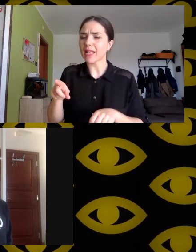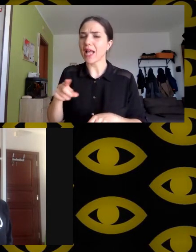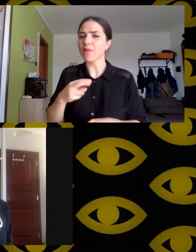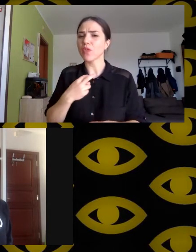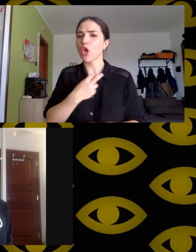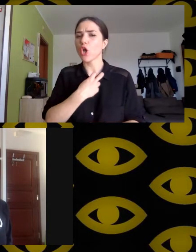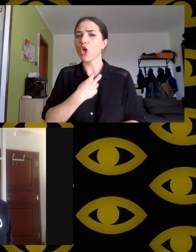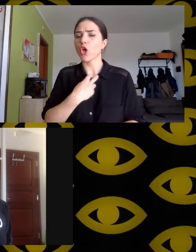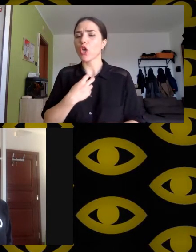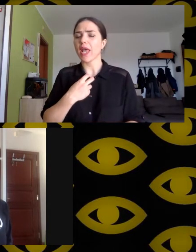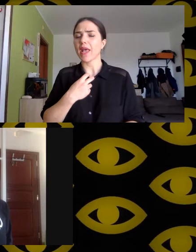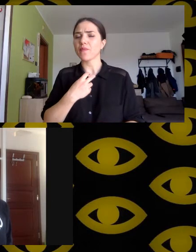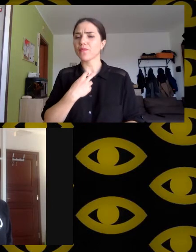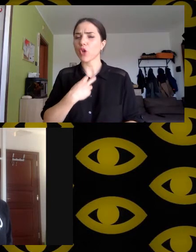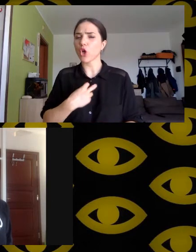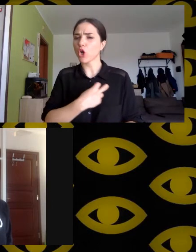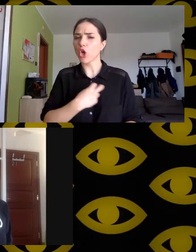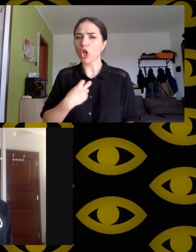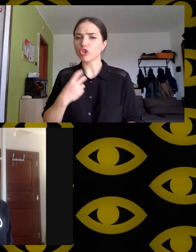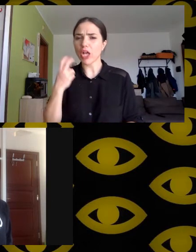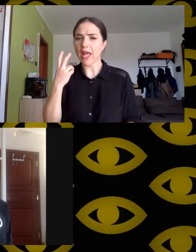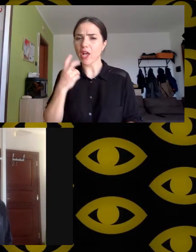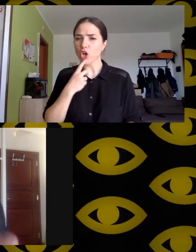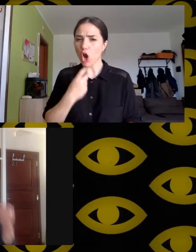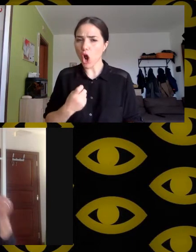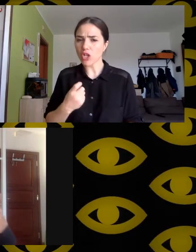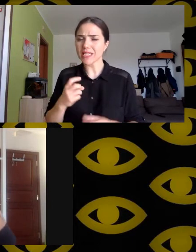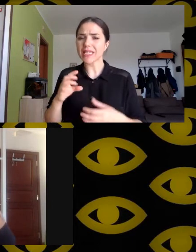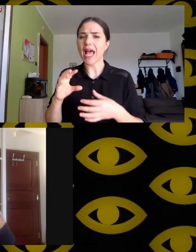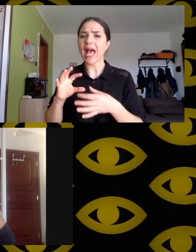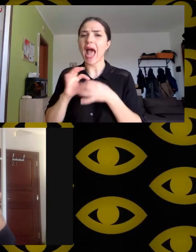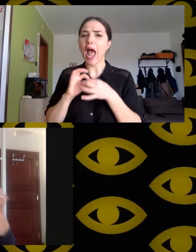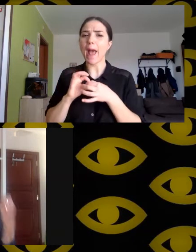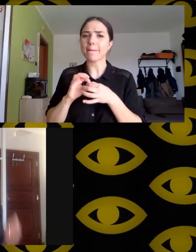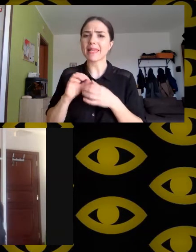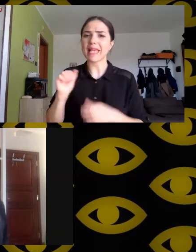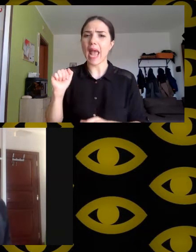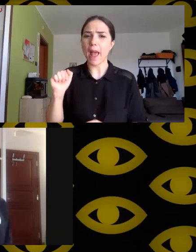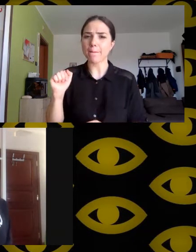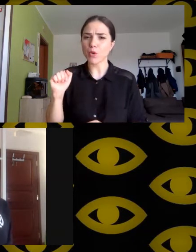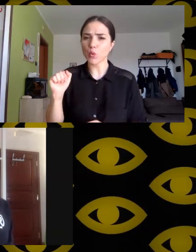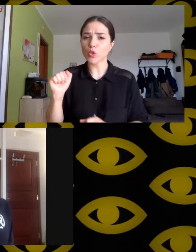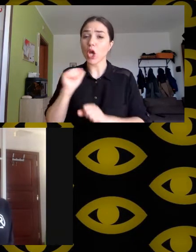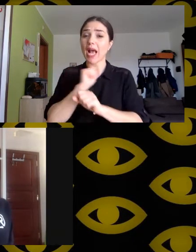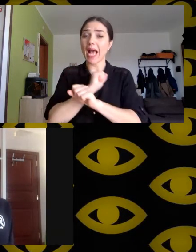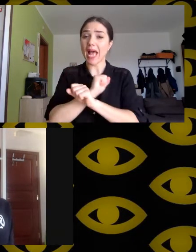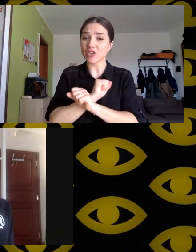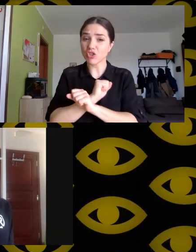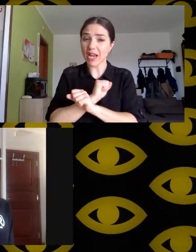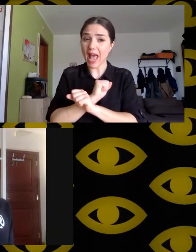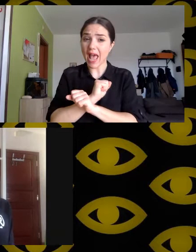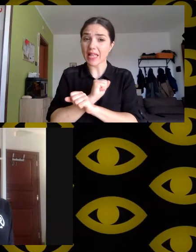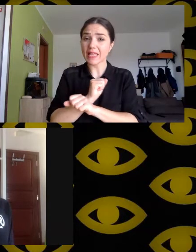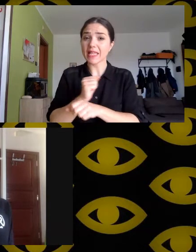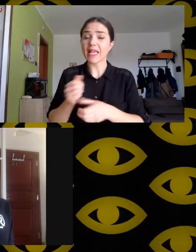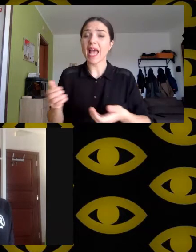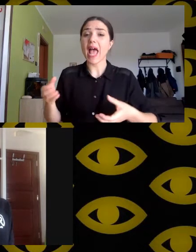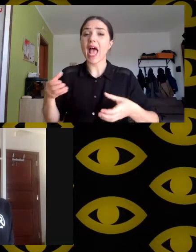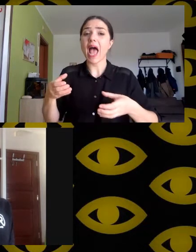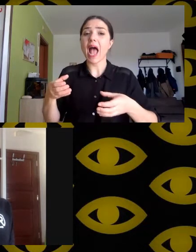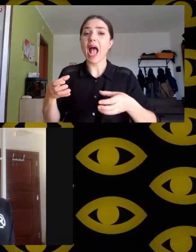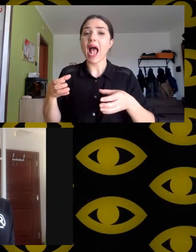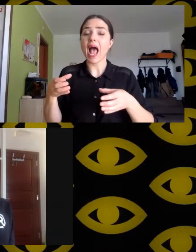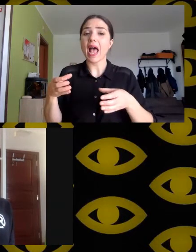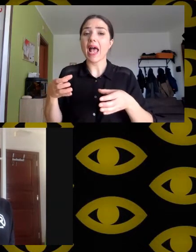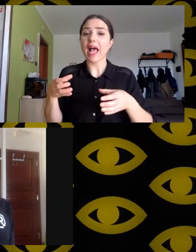per Teleton, per Amiche per l'Abruzzo, per i carcerati, per l'Associazione Italiana Donatori Organi, che sono